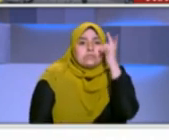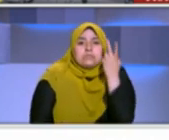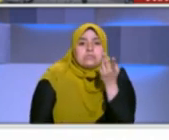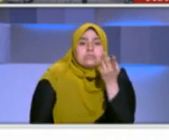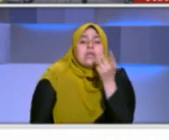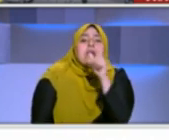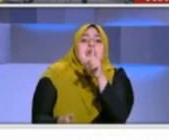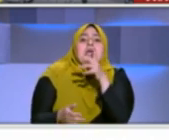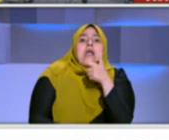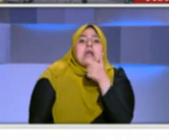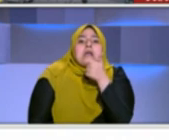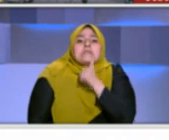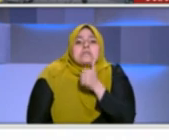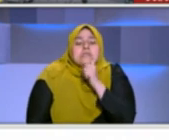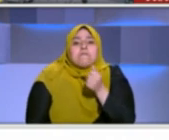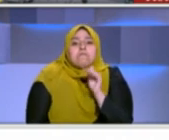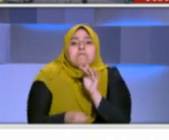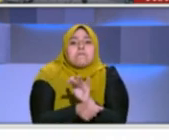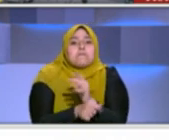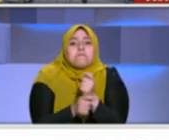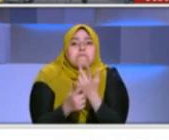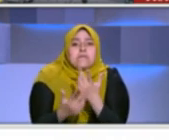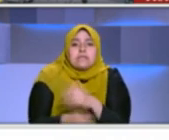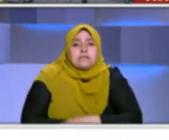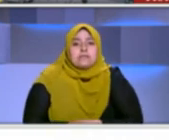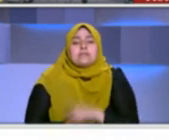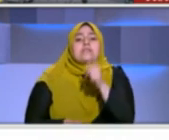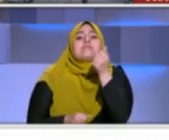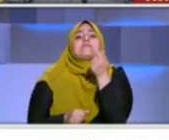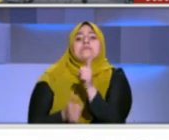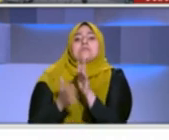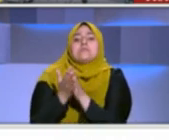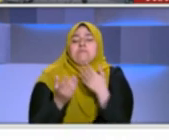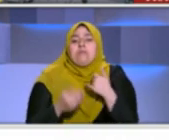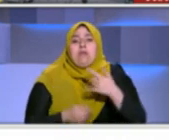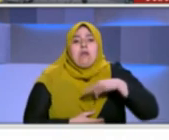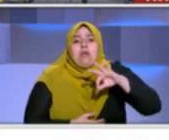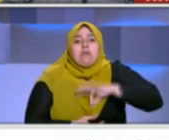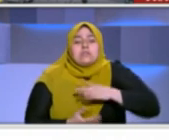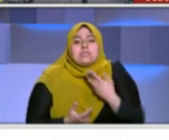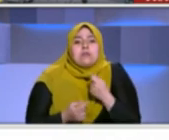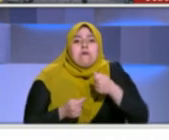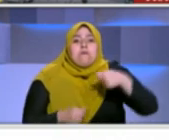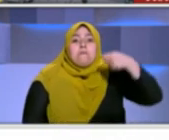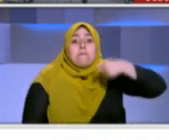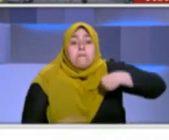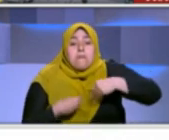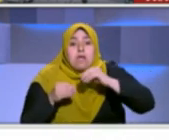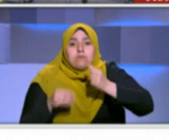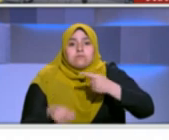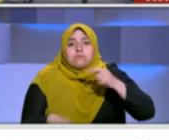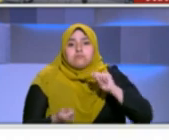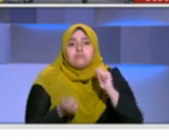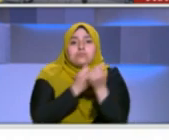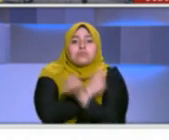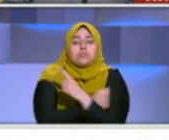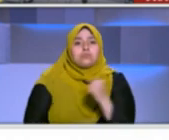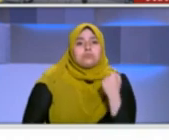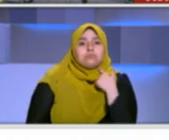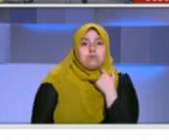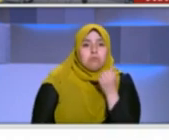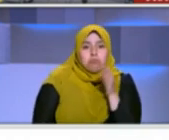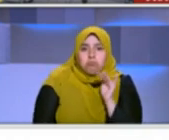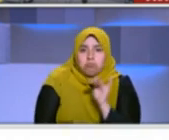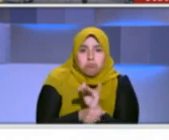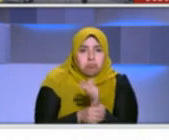مين اللي هيتحمل انه الشركه دي تتوقف عن الانتاج وان مبيعاتها تنخفض وان هي تتحول من الربح الى الخساره فتضطر تتخلص